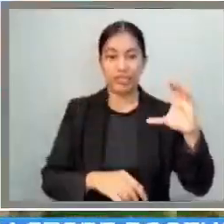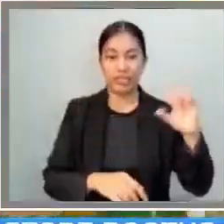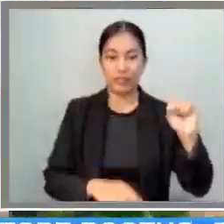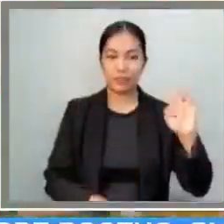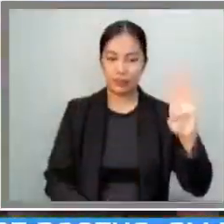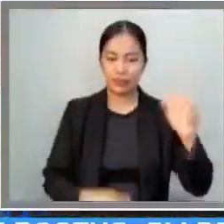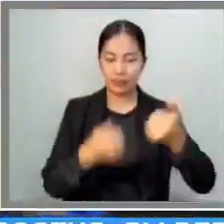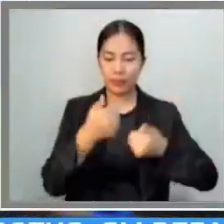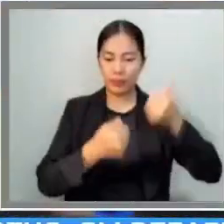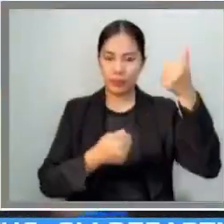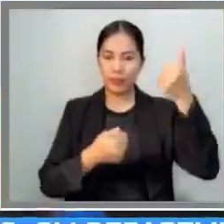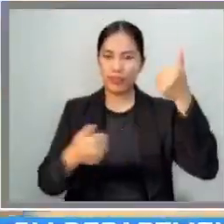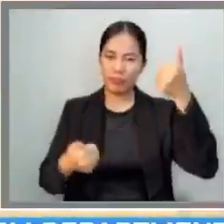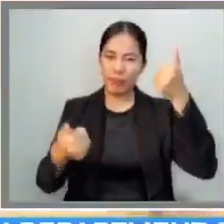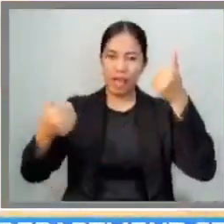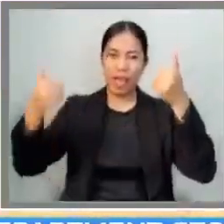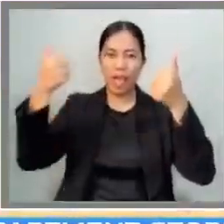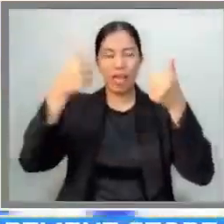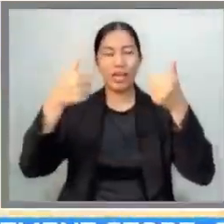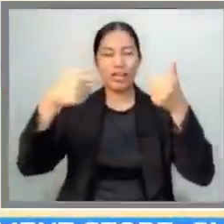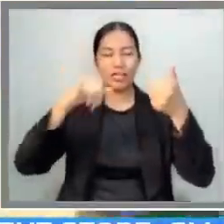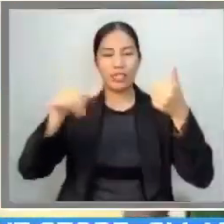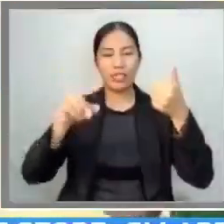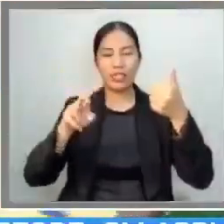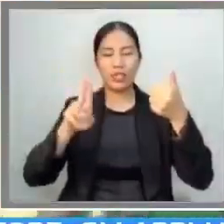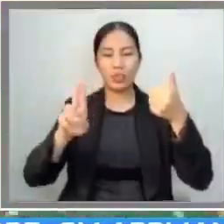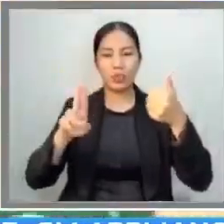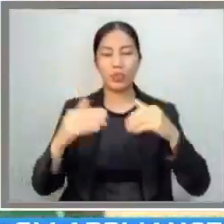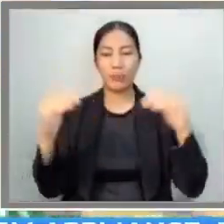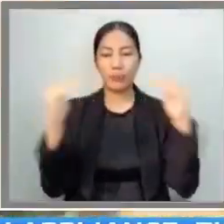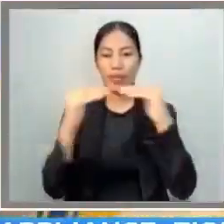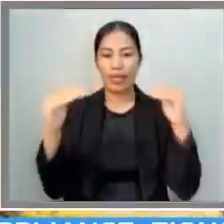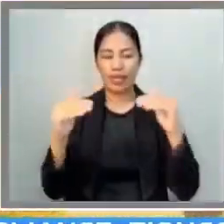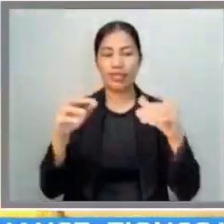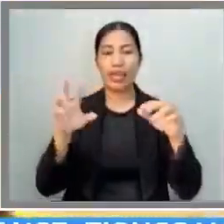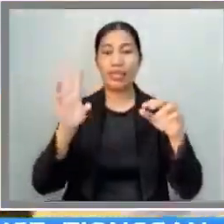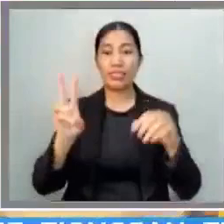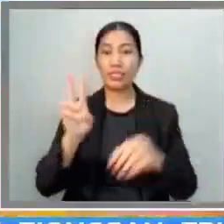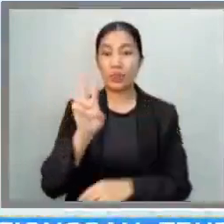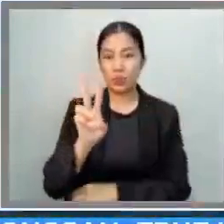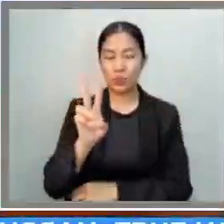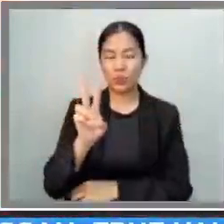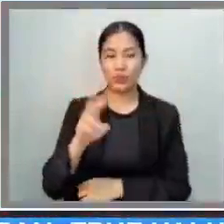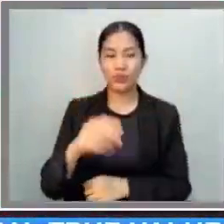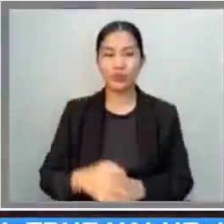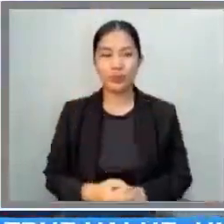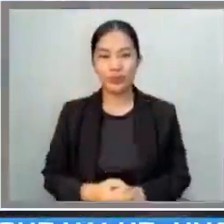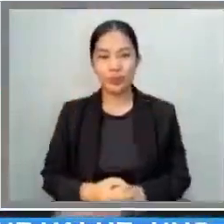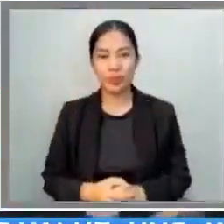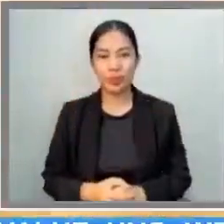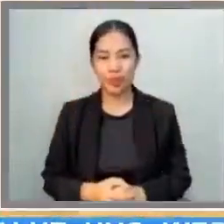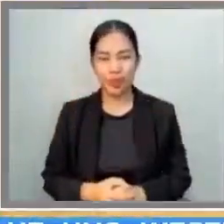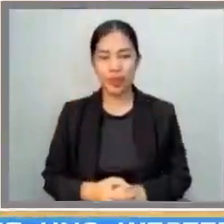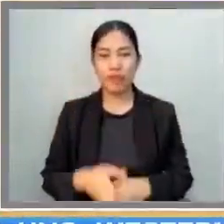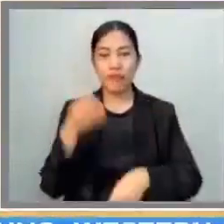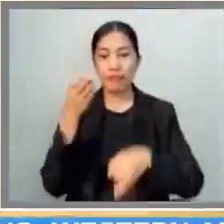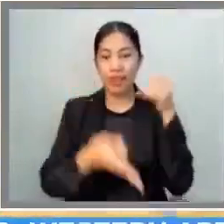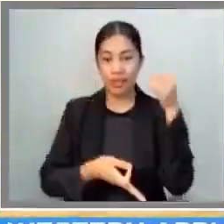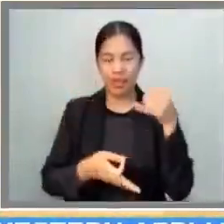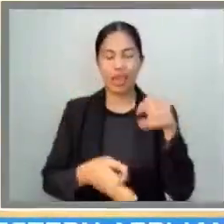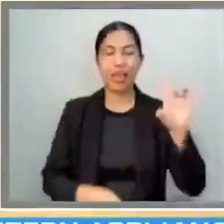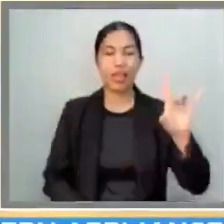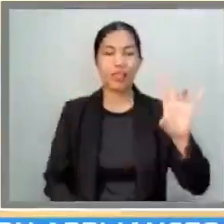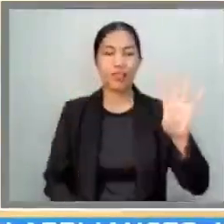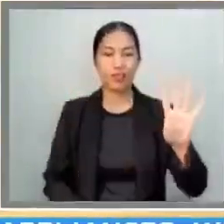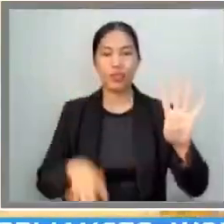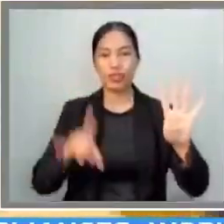tumabla ang score sa 62. Sa huli, Binild ang wagi. Final score 84-81. Sa ngayon, nasa top